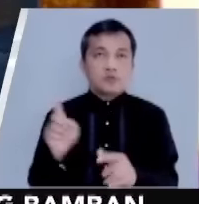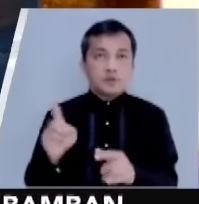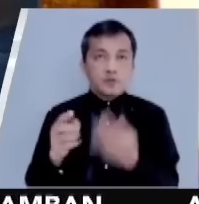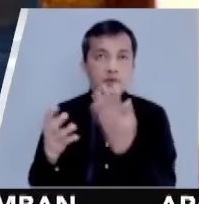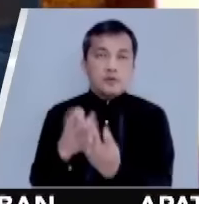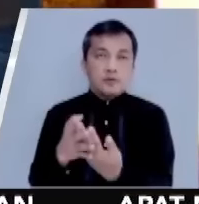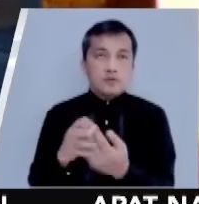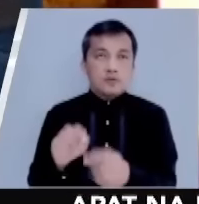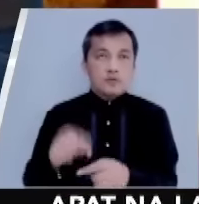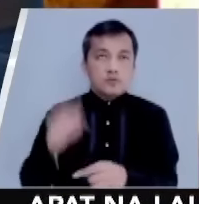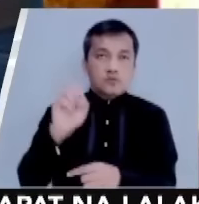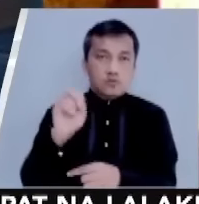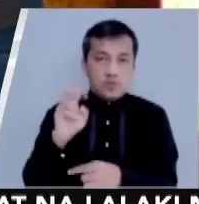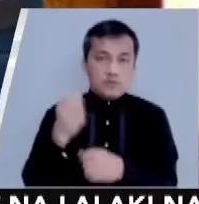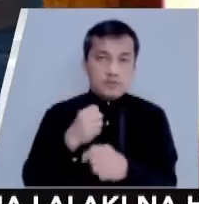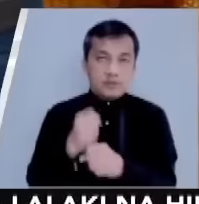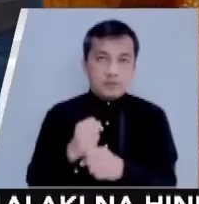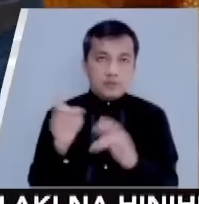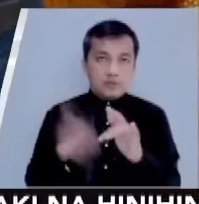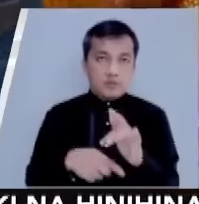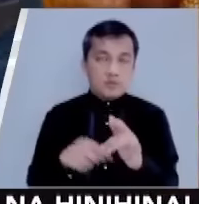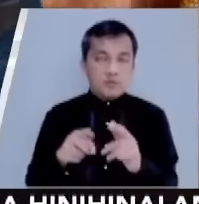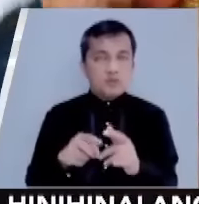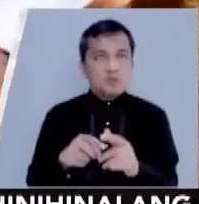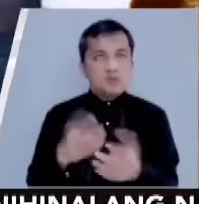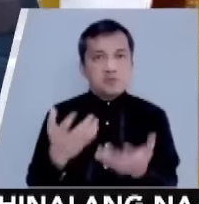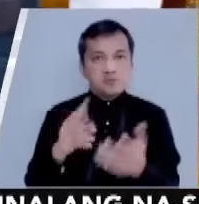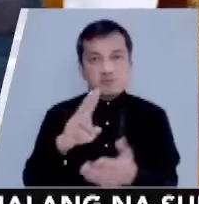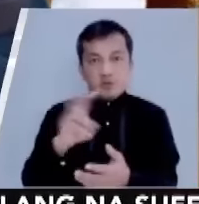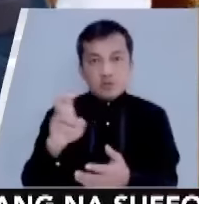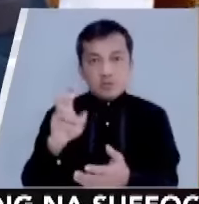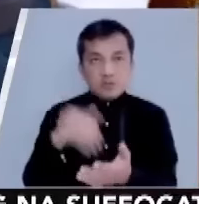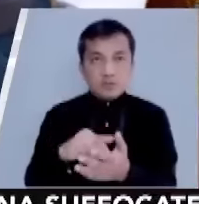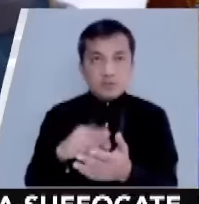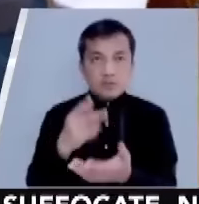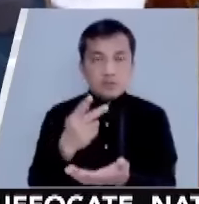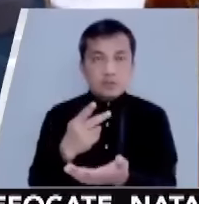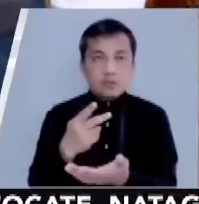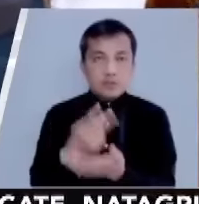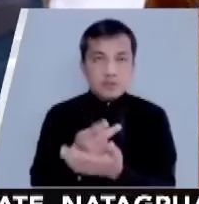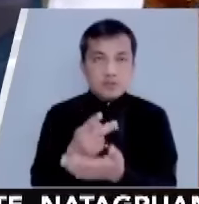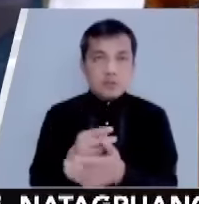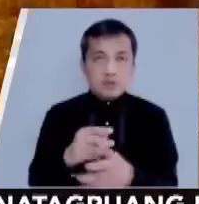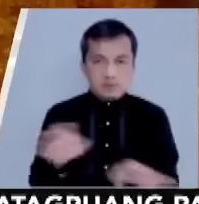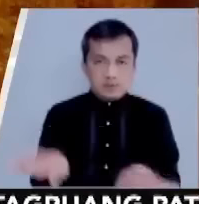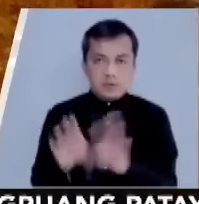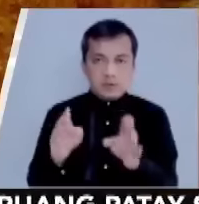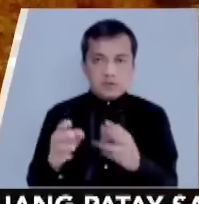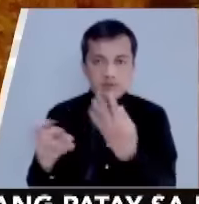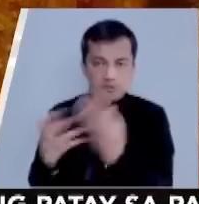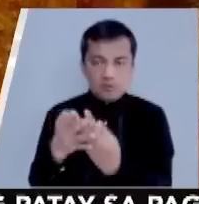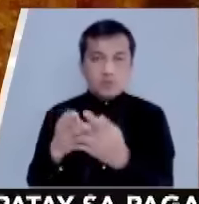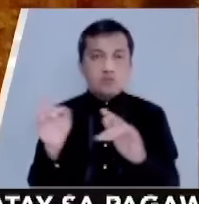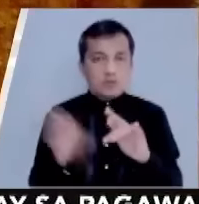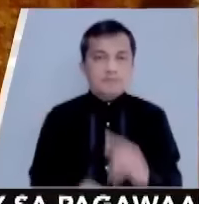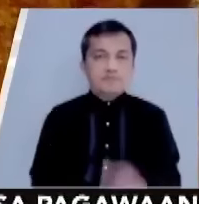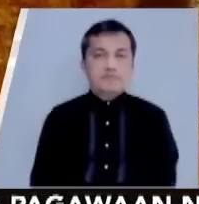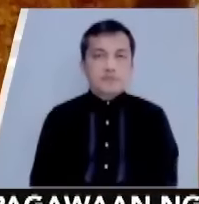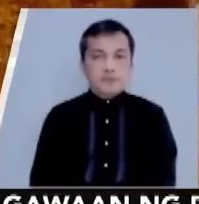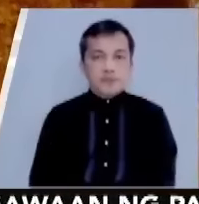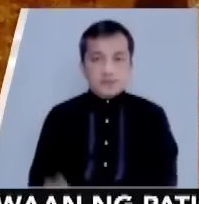years o multa na di bababa sa 200,000 pesos o parehong pagkakulong at multa. Para sa mga biktima ng